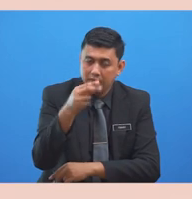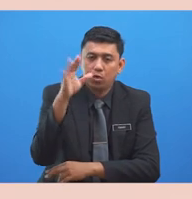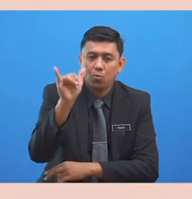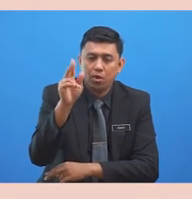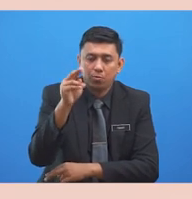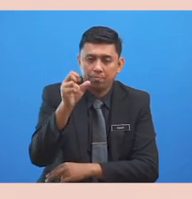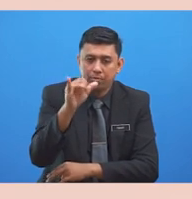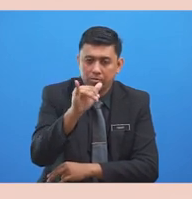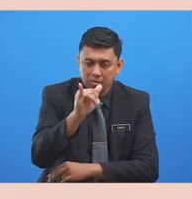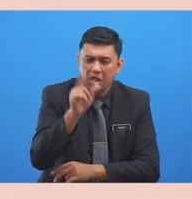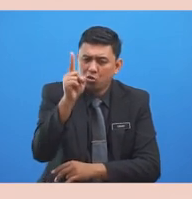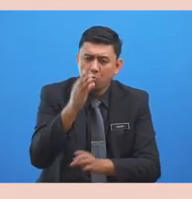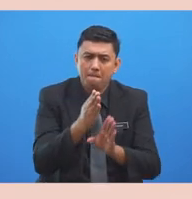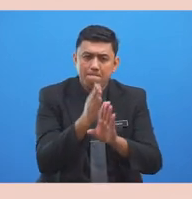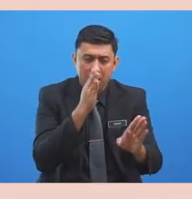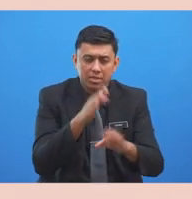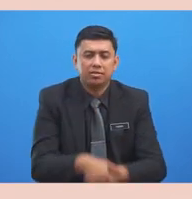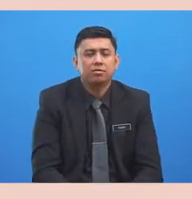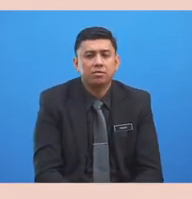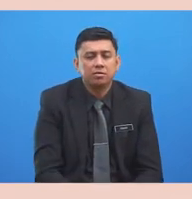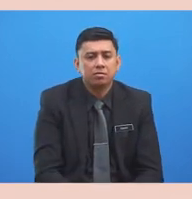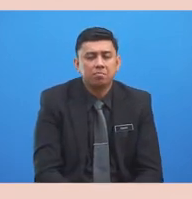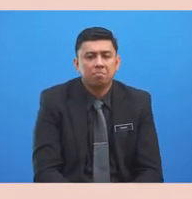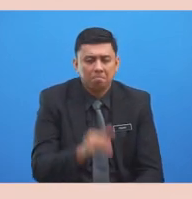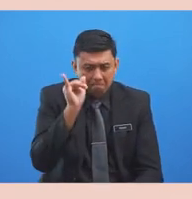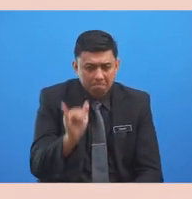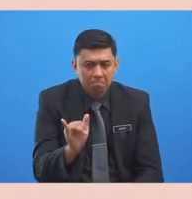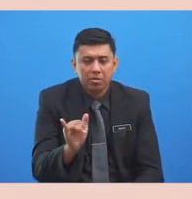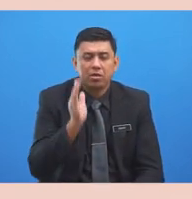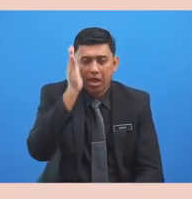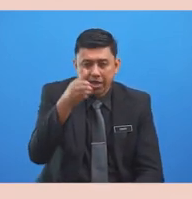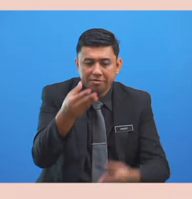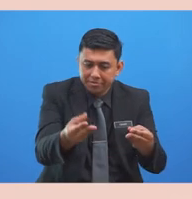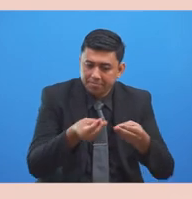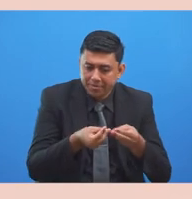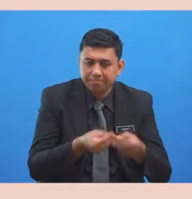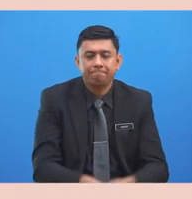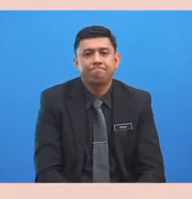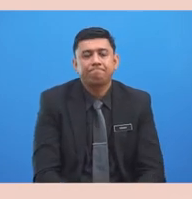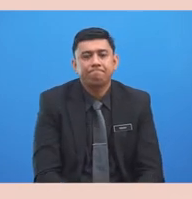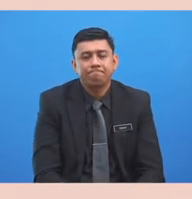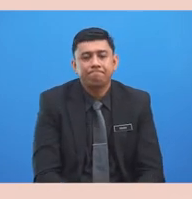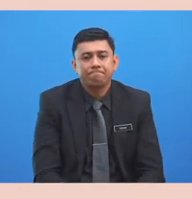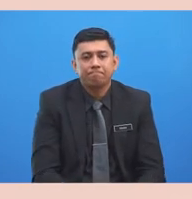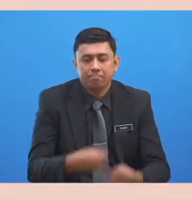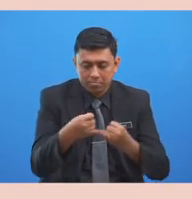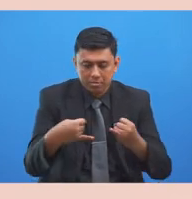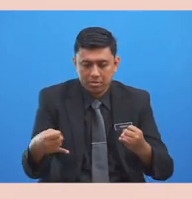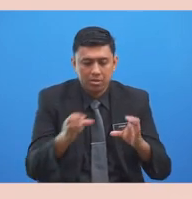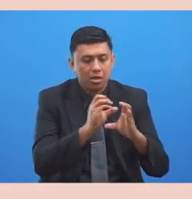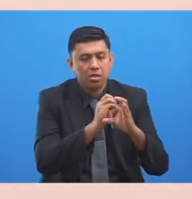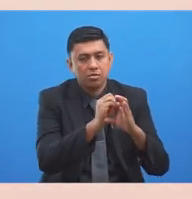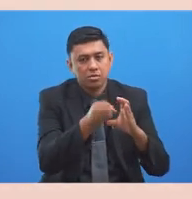string Siti Aisyah binti Yusof yang akan diterima. Jenis